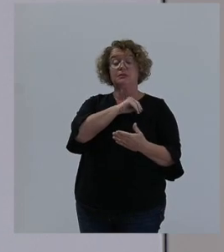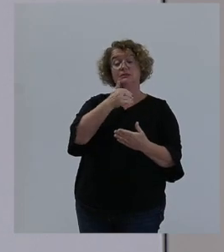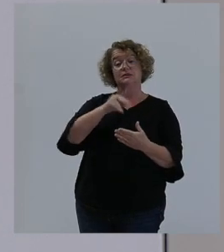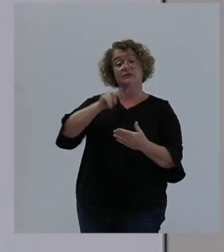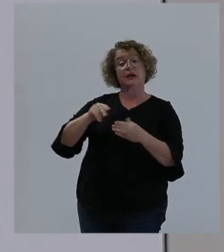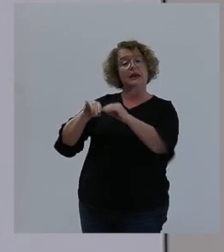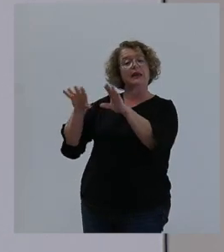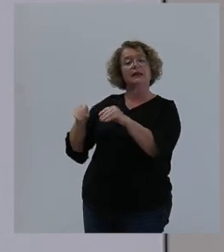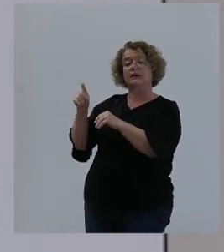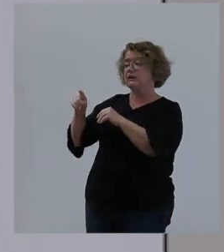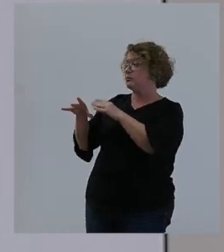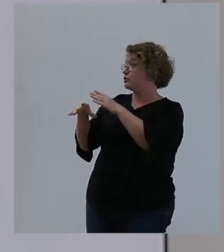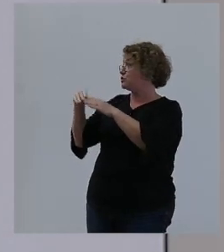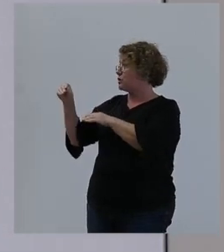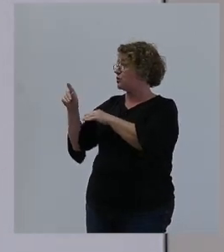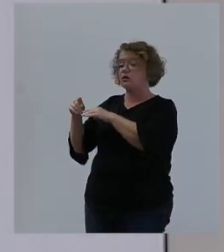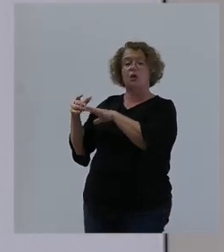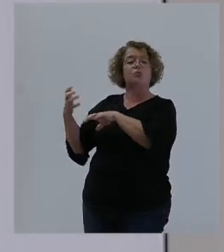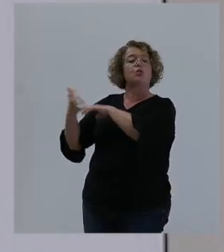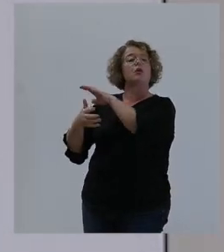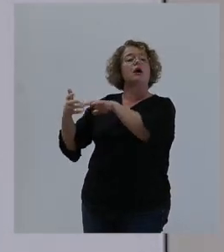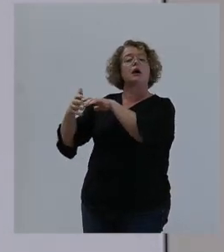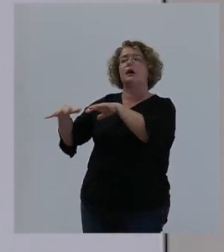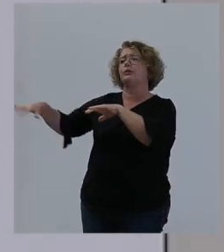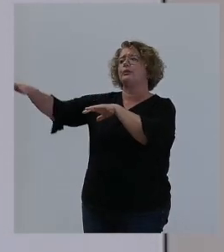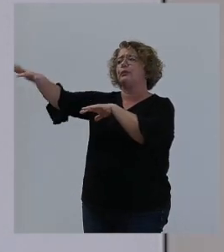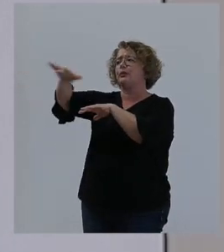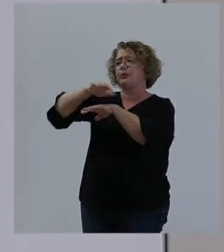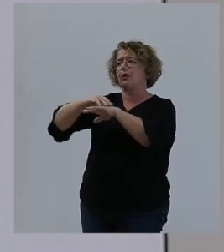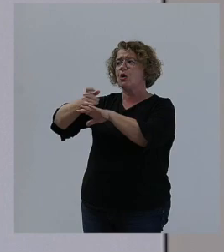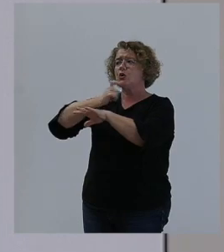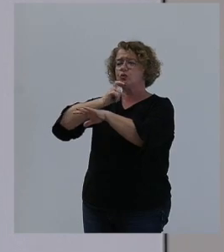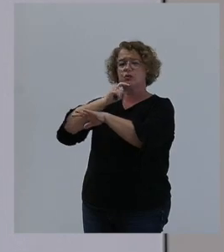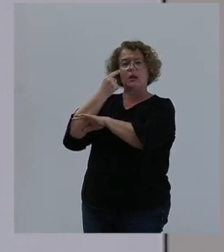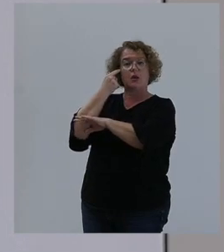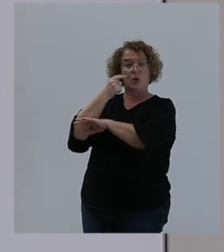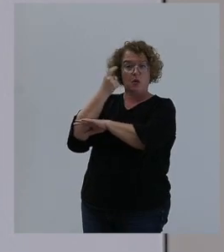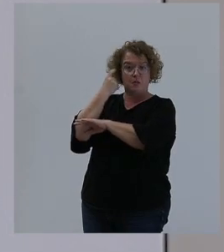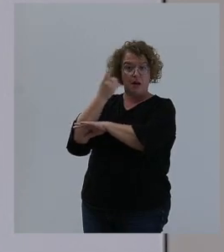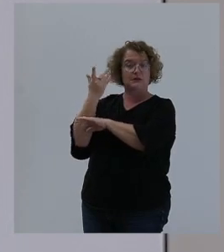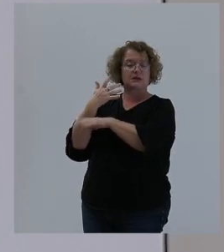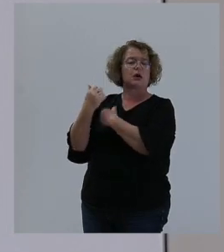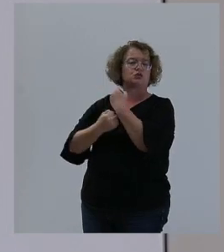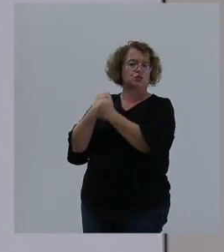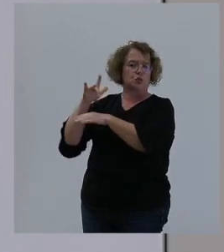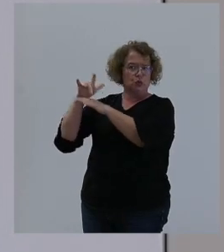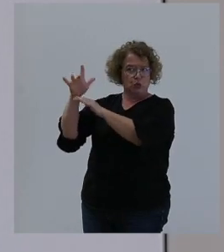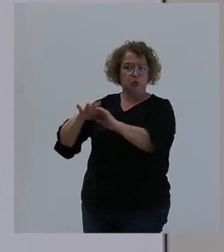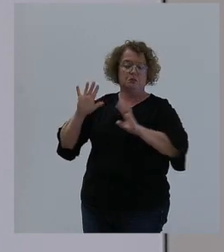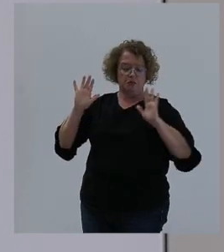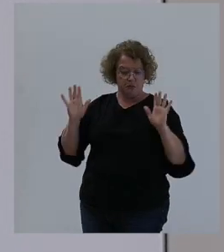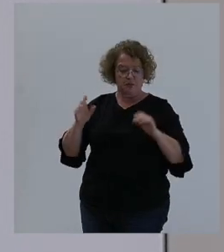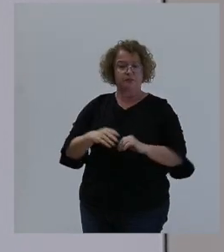que l'équipe sortante a développée. Le brouhaha tout à l'heure a montré qu'il pouvait quand même y avoir des choses qui avaient été assez douloureuses. Je souhaite